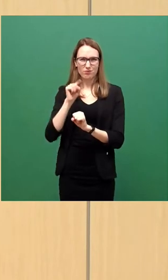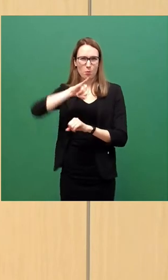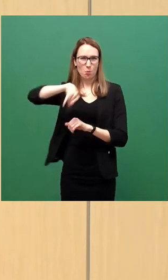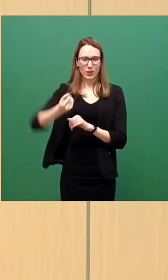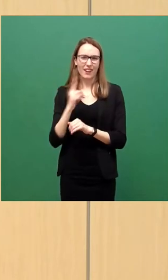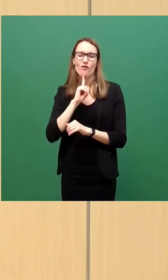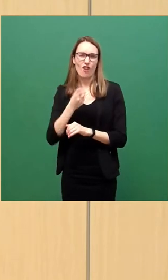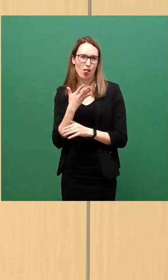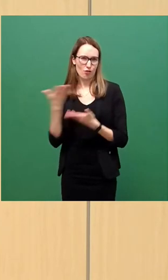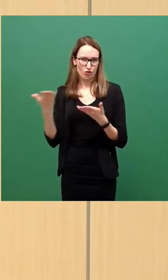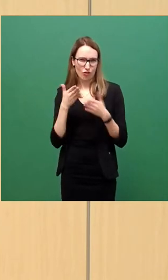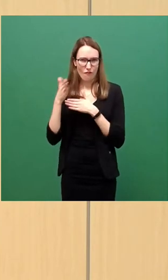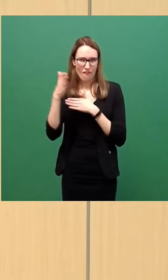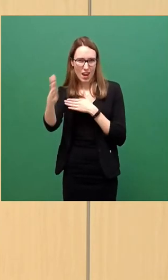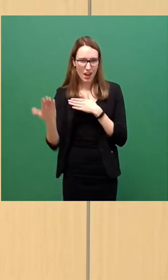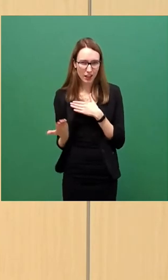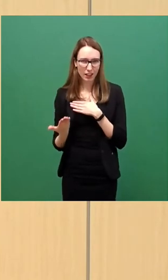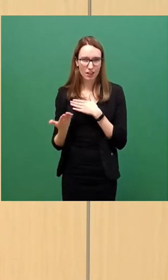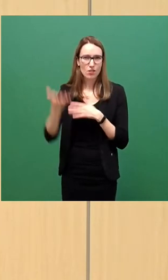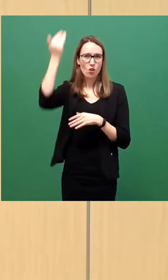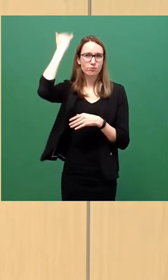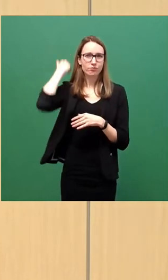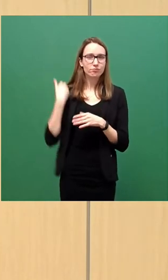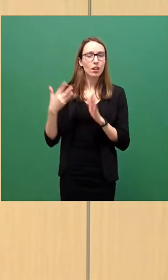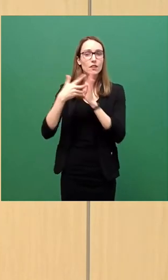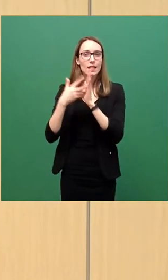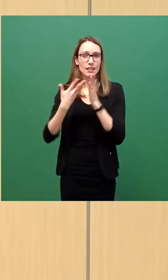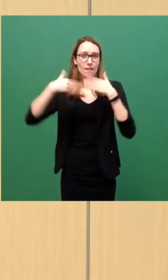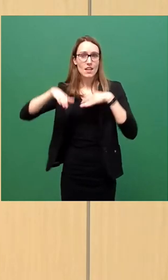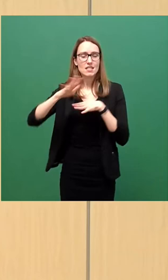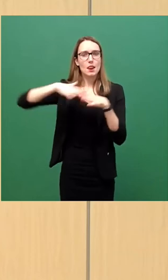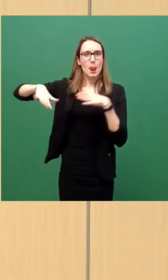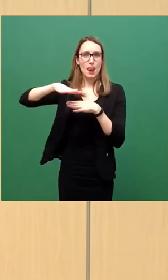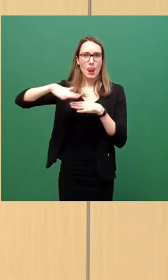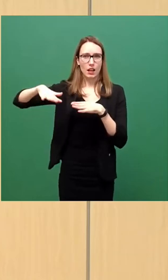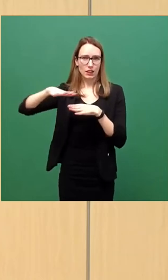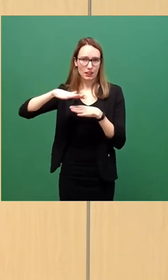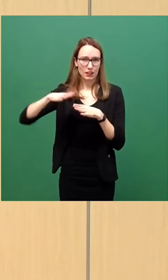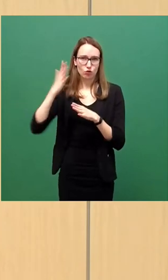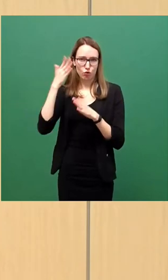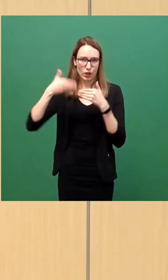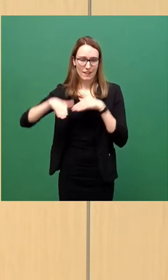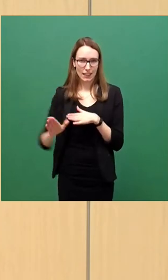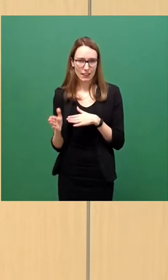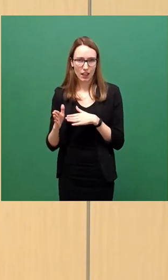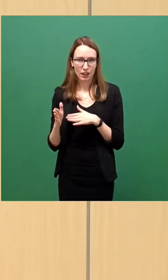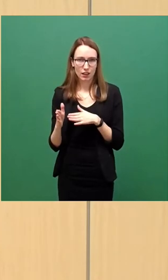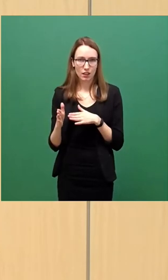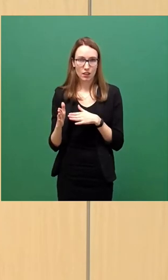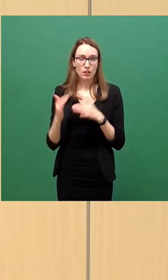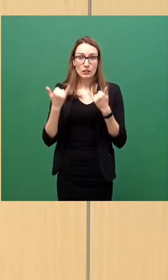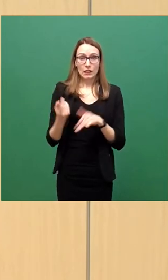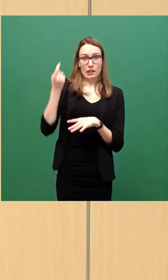mal Testserien im ländlichen Raum, müssen Sie sich mal erkundigen. Und jetzt ist, stellen Sie sich mal vor, vor kurzem war